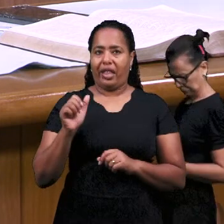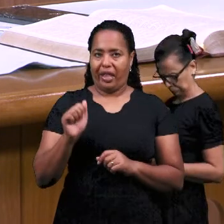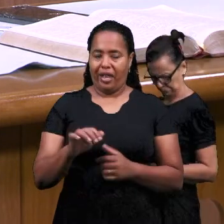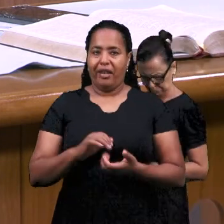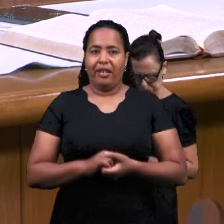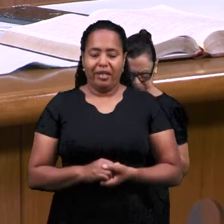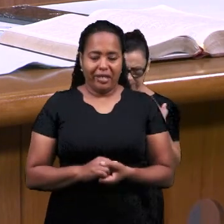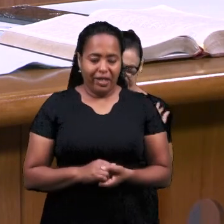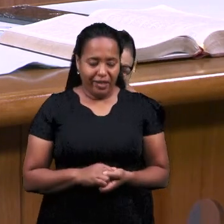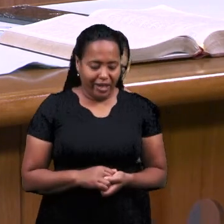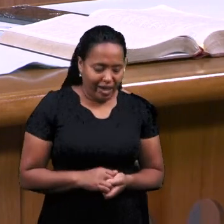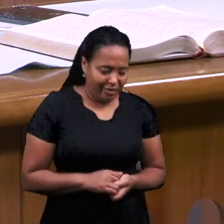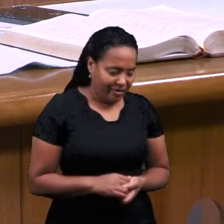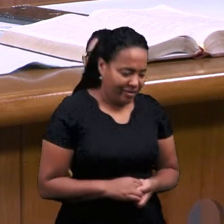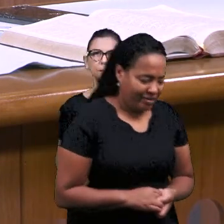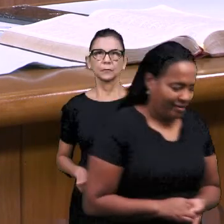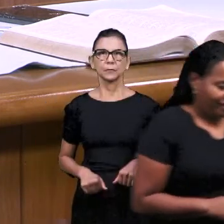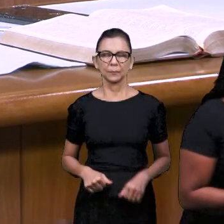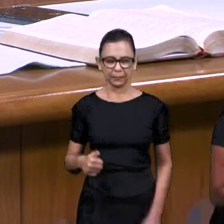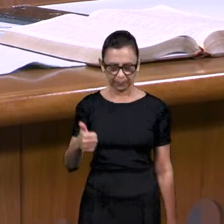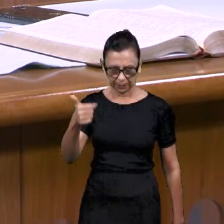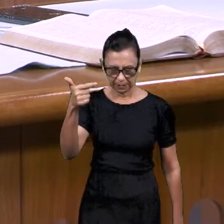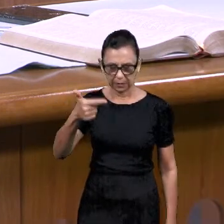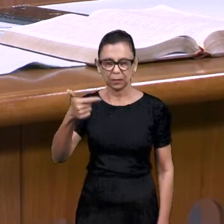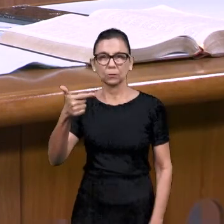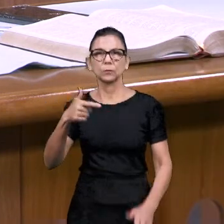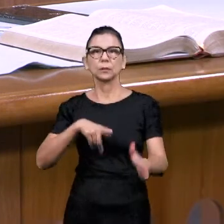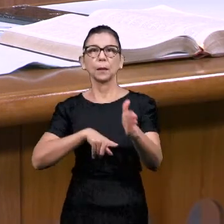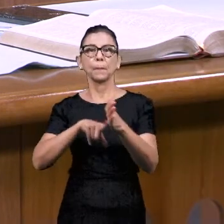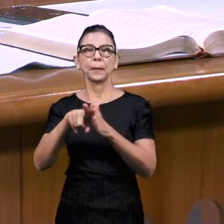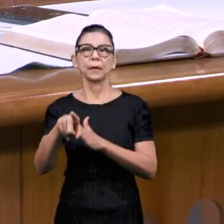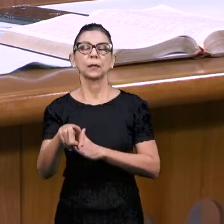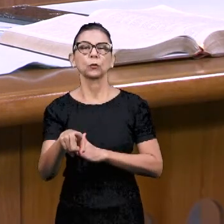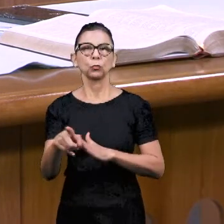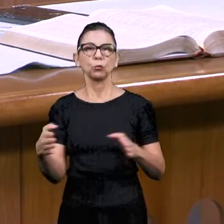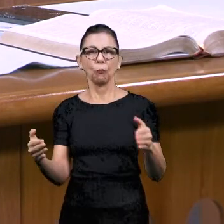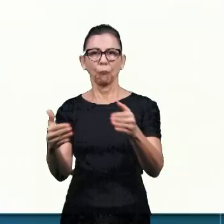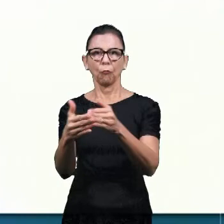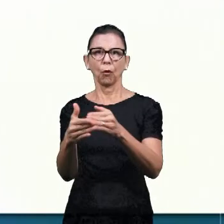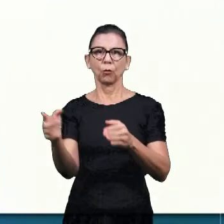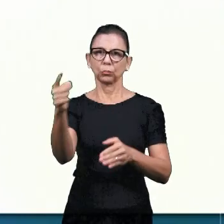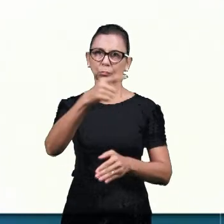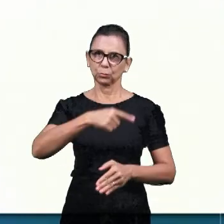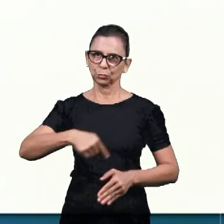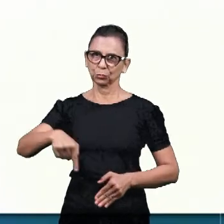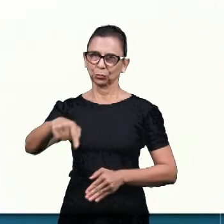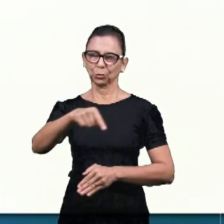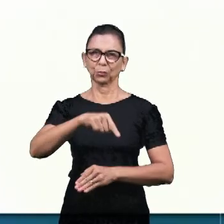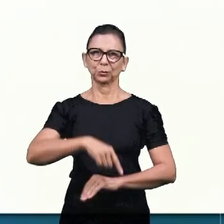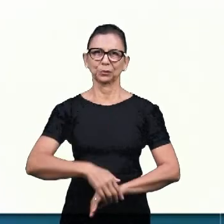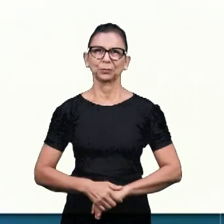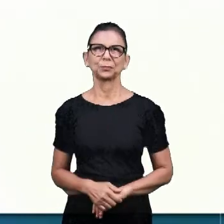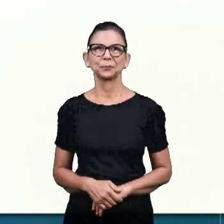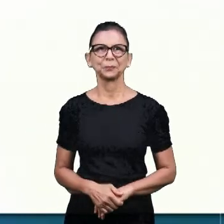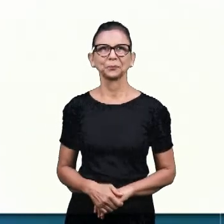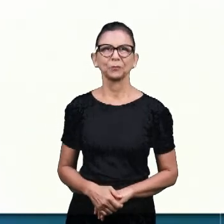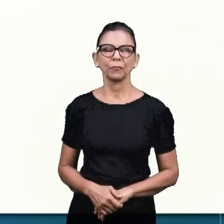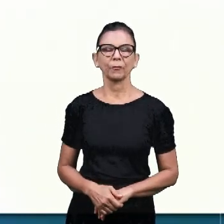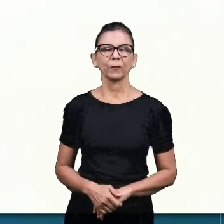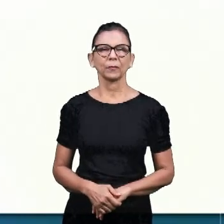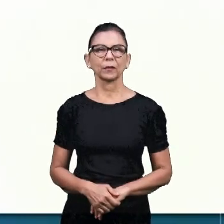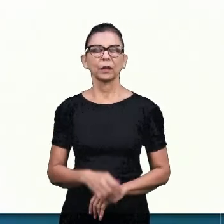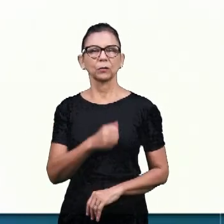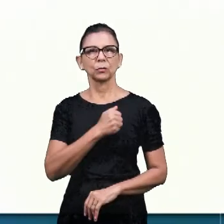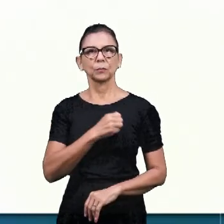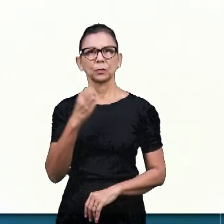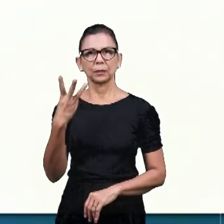deuxième question. La deuxième question, elle est destinée à tous. Il dit, la question